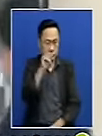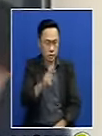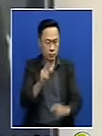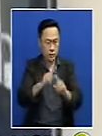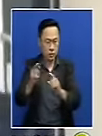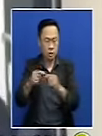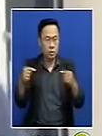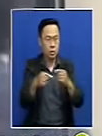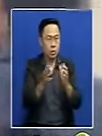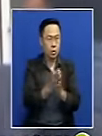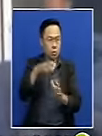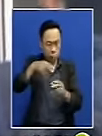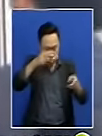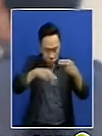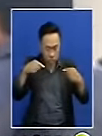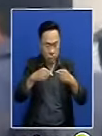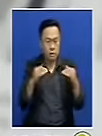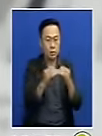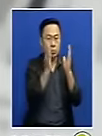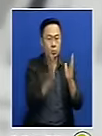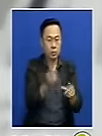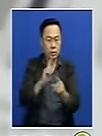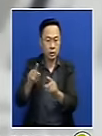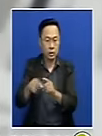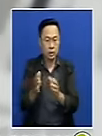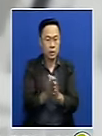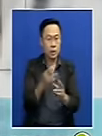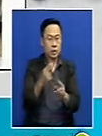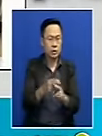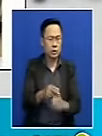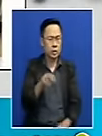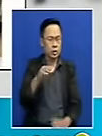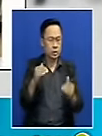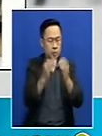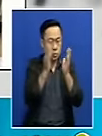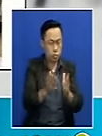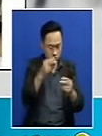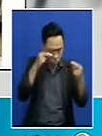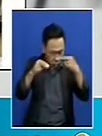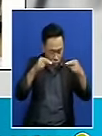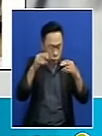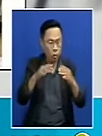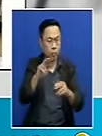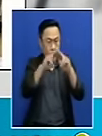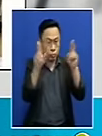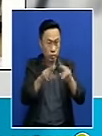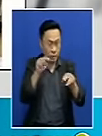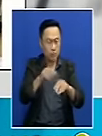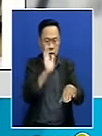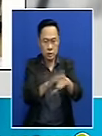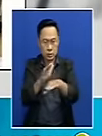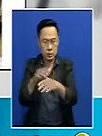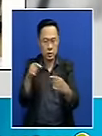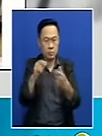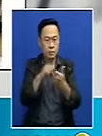ีความเคลื่อนไหวจากองค์กรเฝ้าระวังด้านสิทธิมนุษยชนหรือว่า Human Rights Watch ค่ะเขาก็ออกมาแถลงการเตือนกรณี